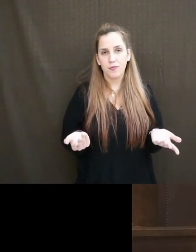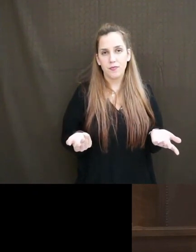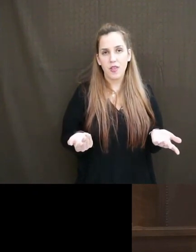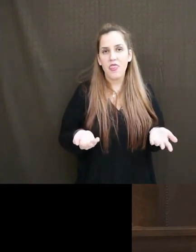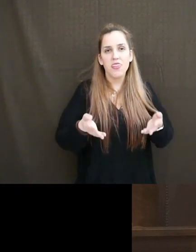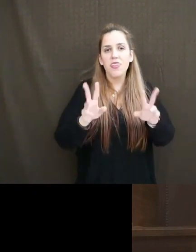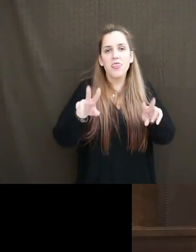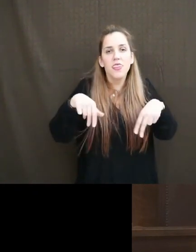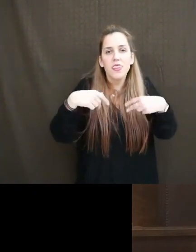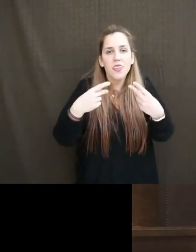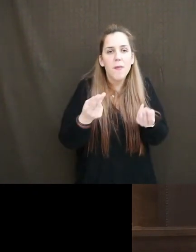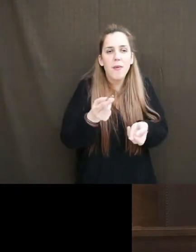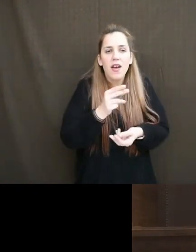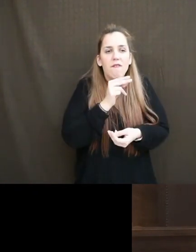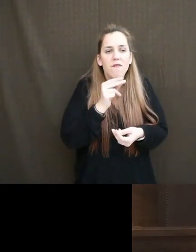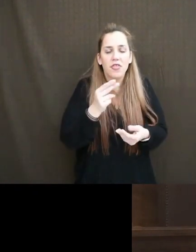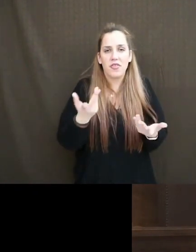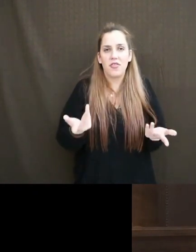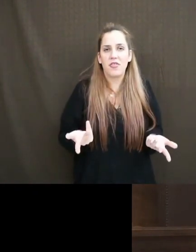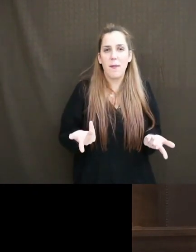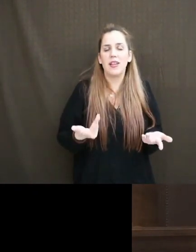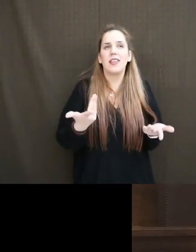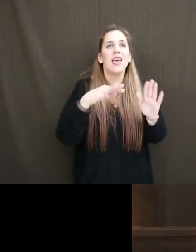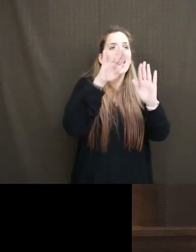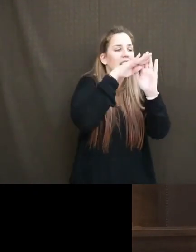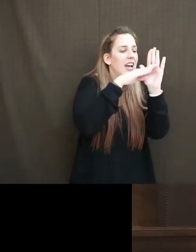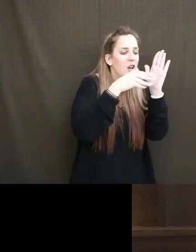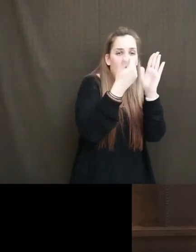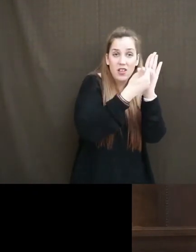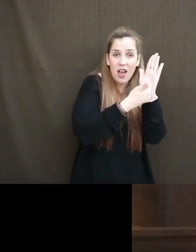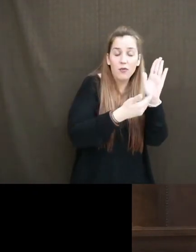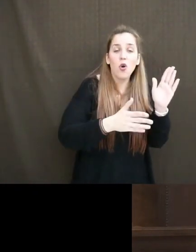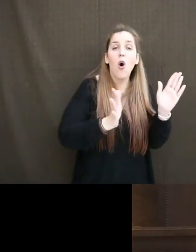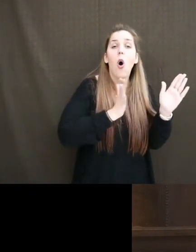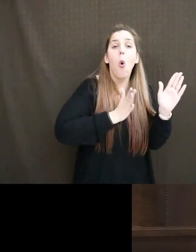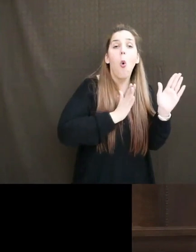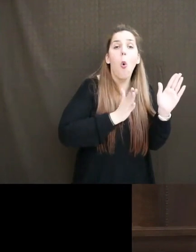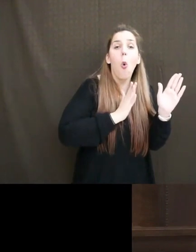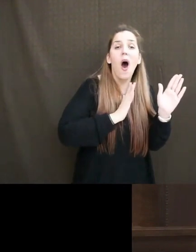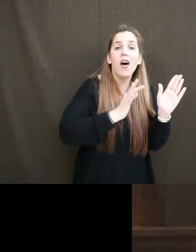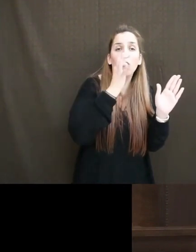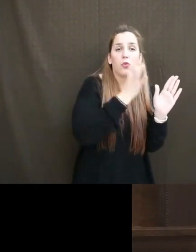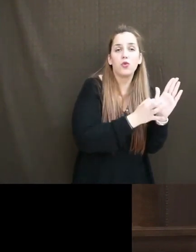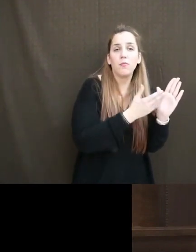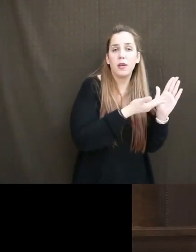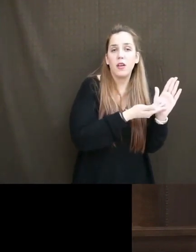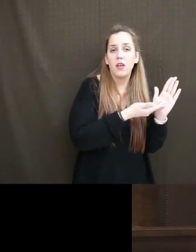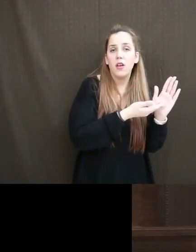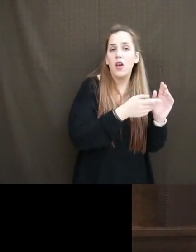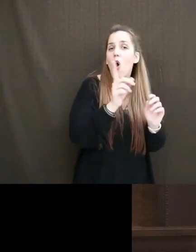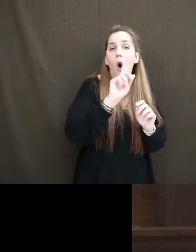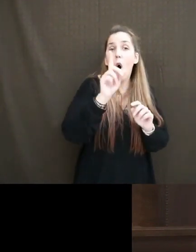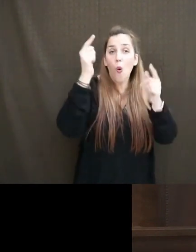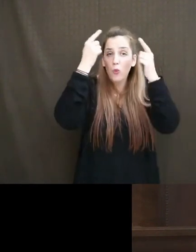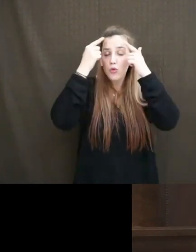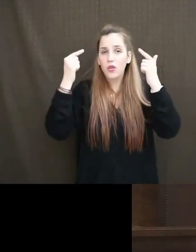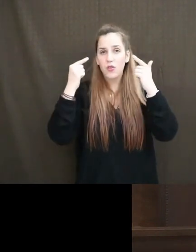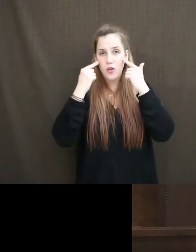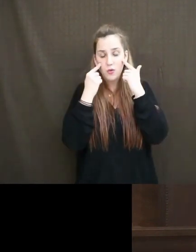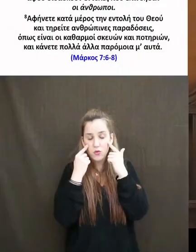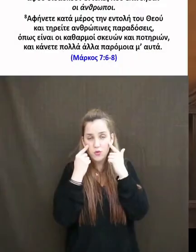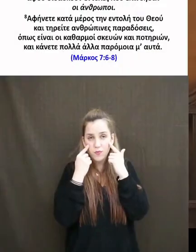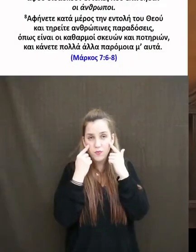τους με βάση ανθρώπινους κανόνες. Και αυτό οδηγεί στη δεύτερη συμπεριφορά, που είναι η